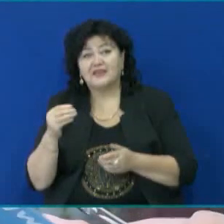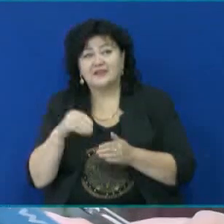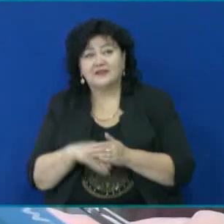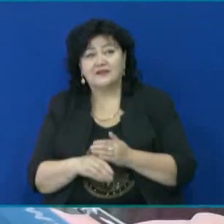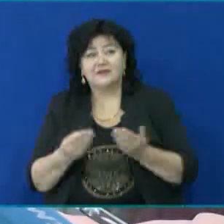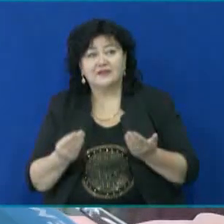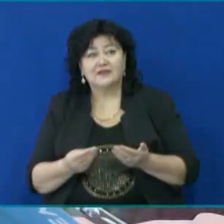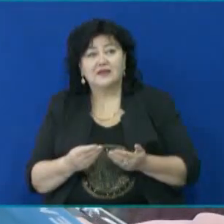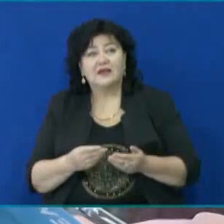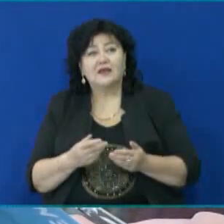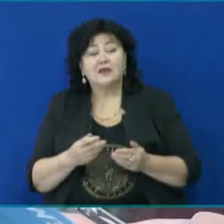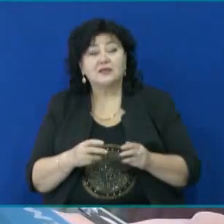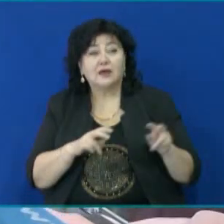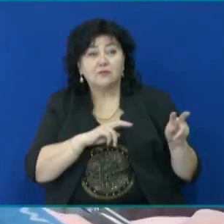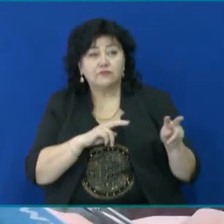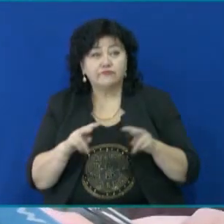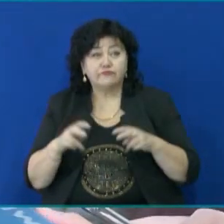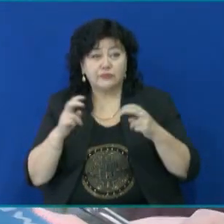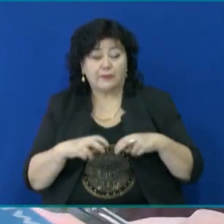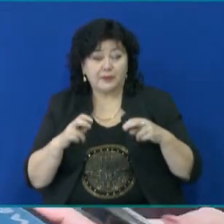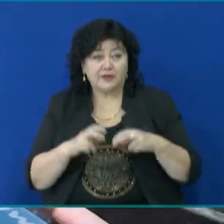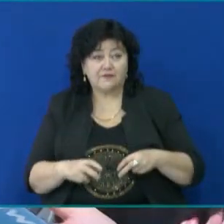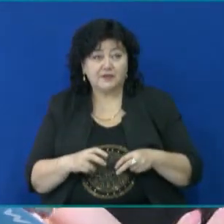110-дық трубаны ауыстыру керекпіз. Бүгінгі таңда